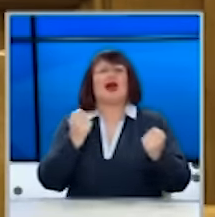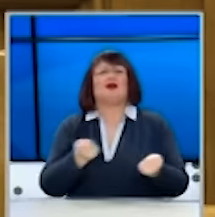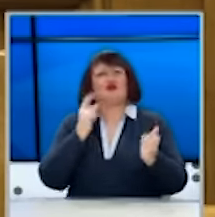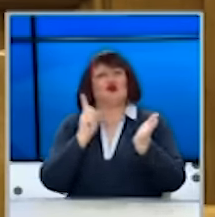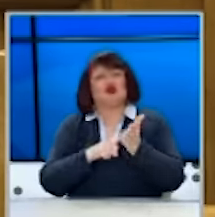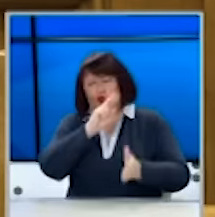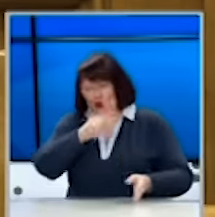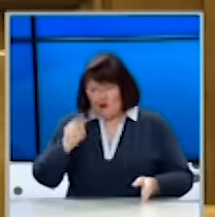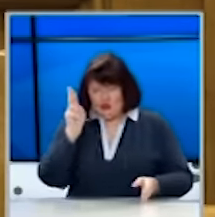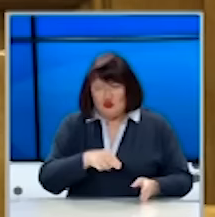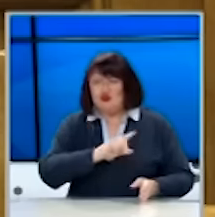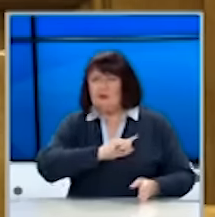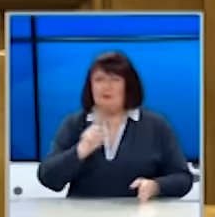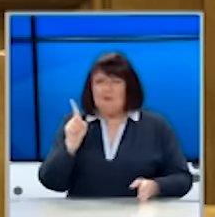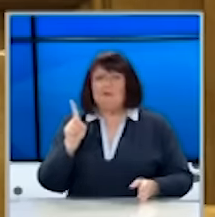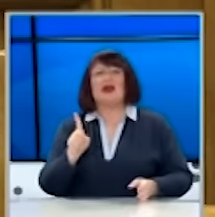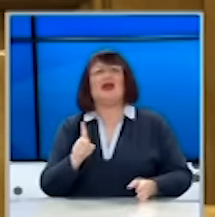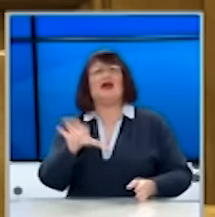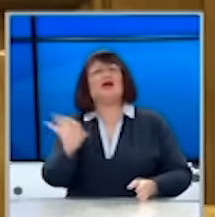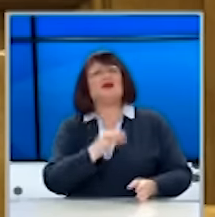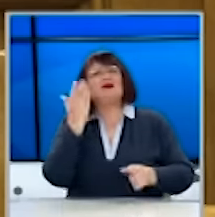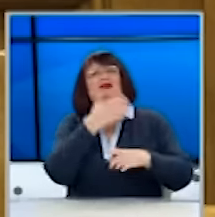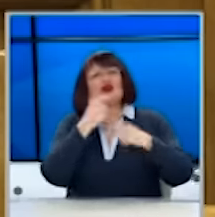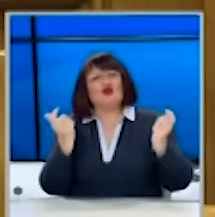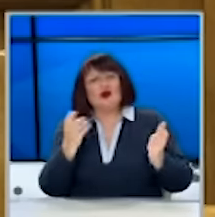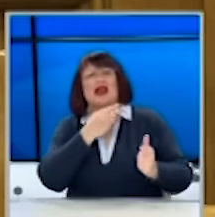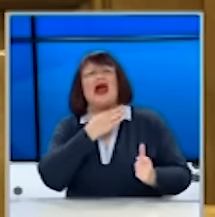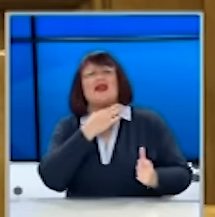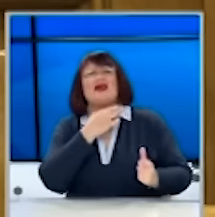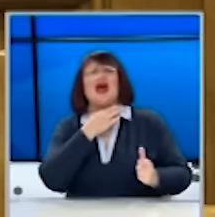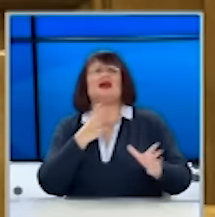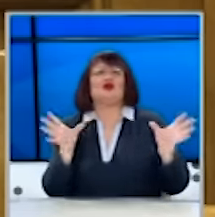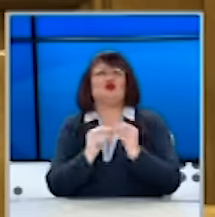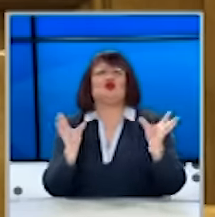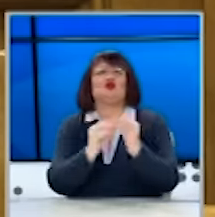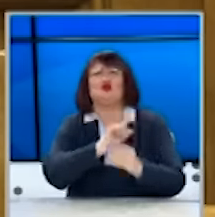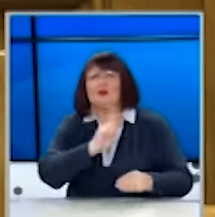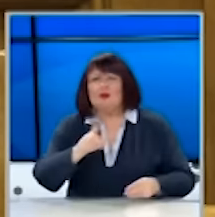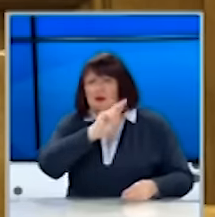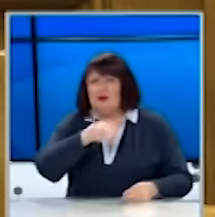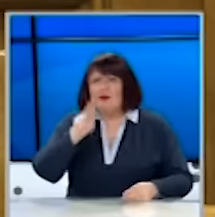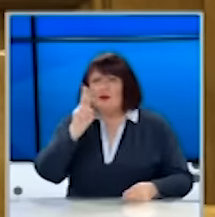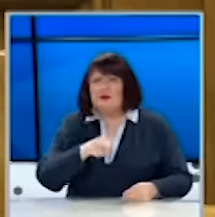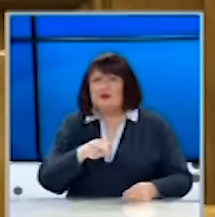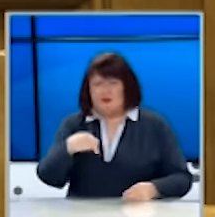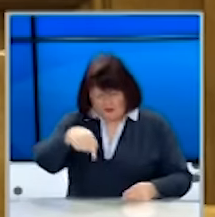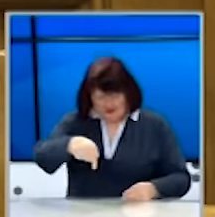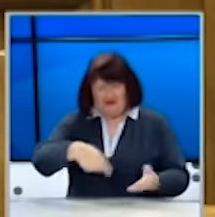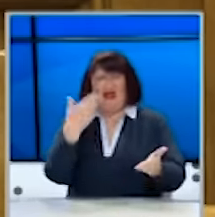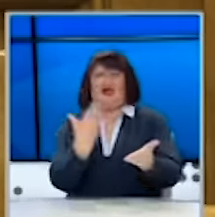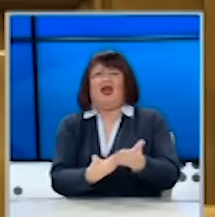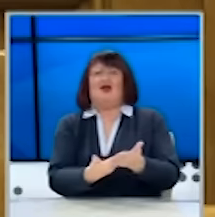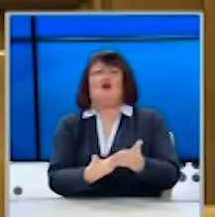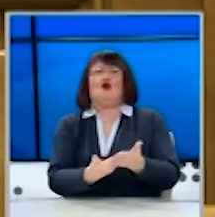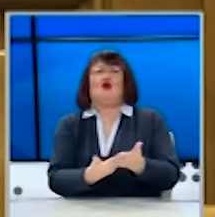χρόνο, για κάλυψη των κενών στα σχολεία, για κατάργηση των συγχωνεύσεων, πεδίο δόξης